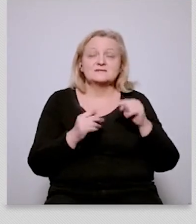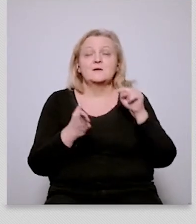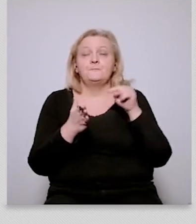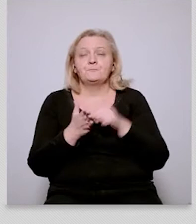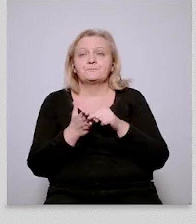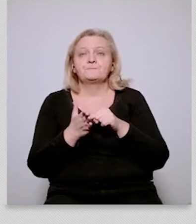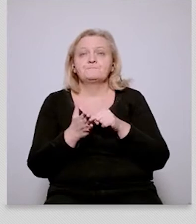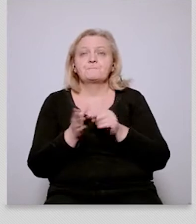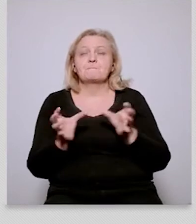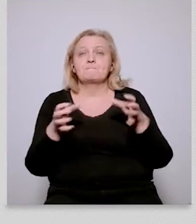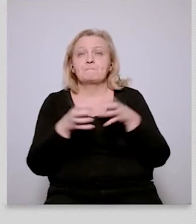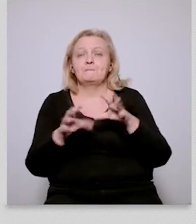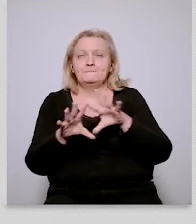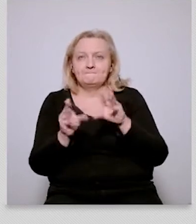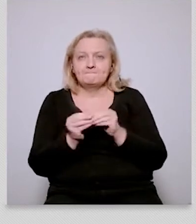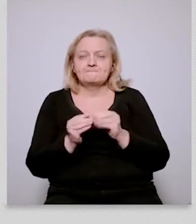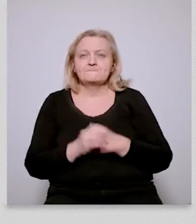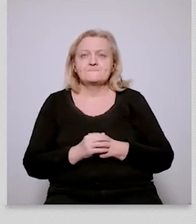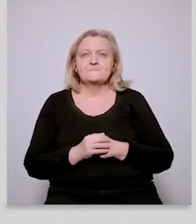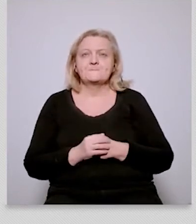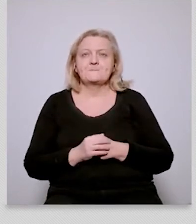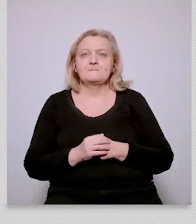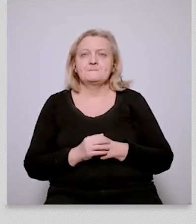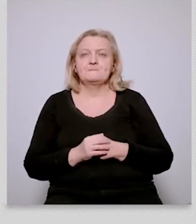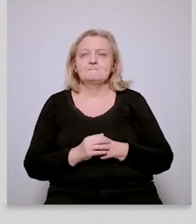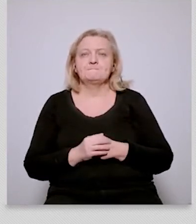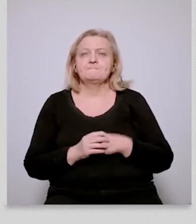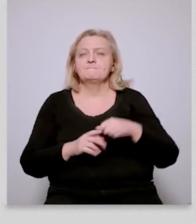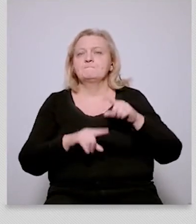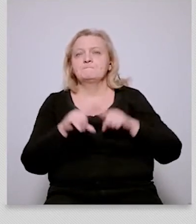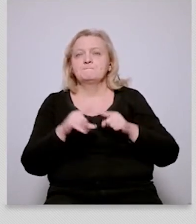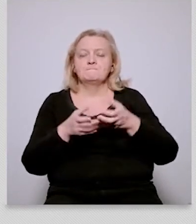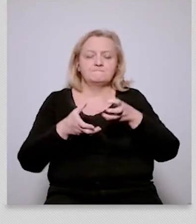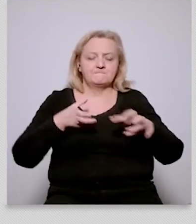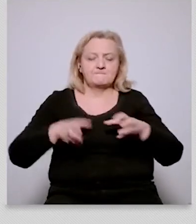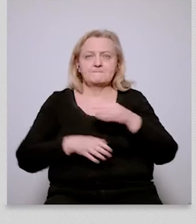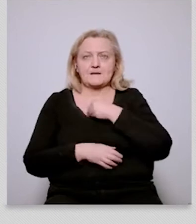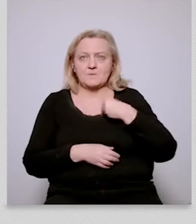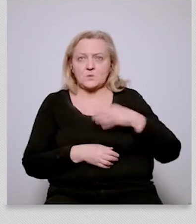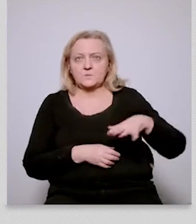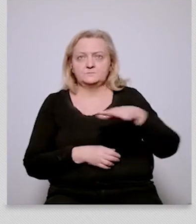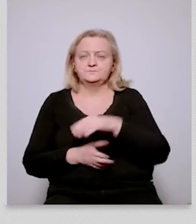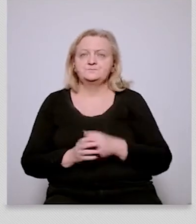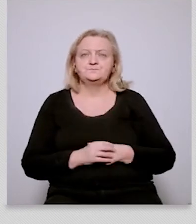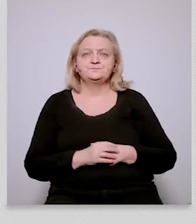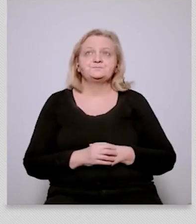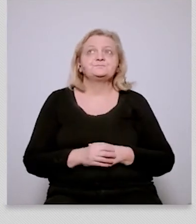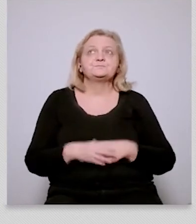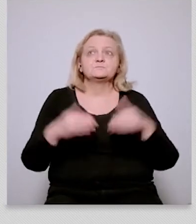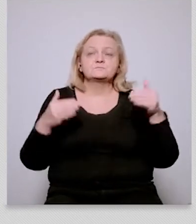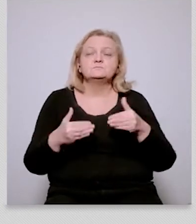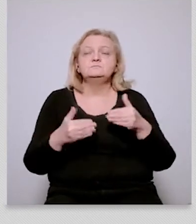zestawienie natury polaryzacji w Polsce i może